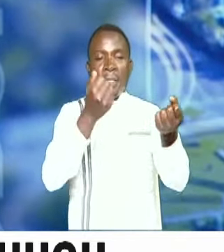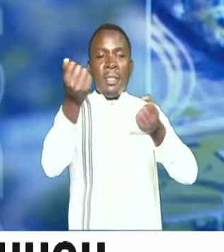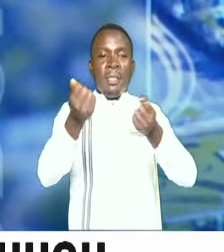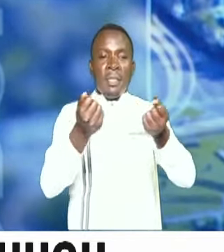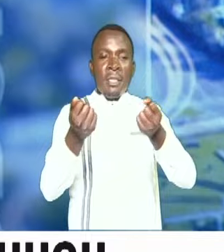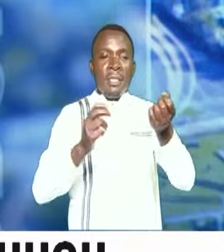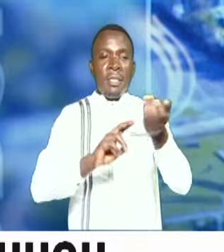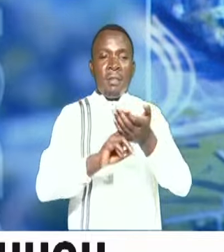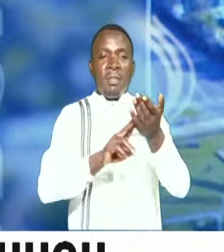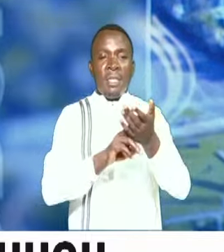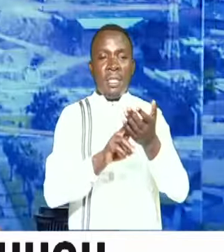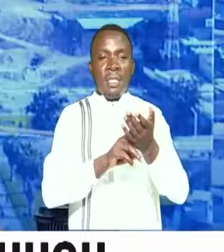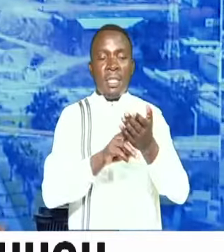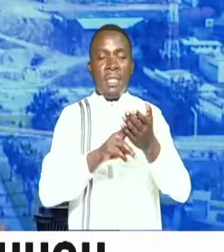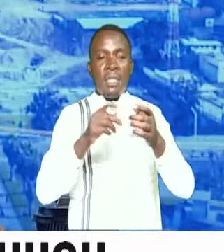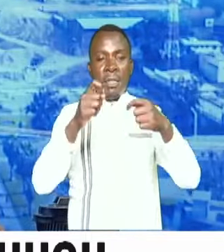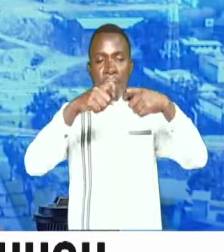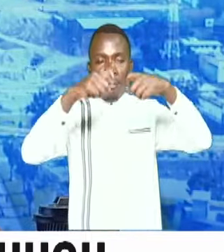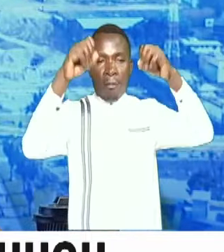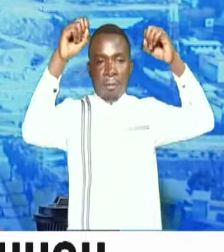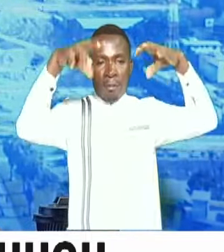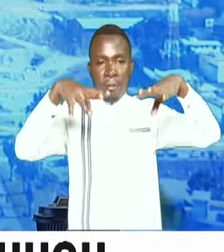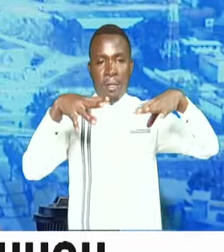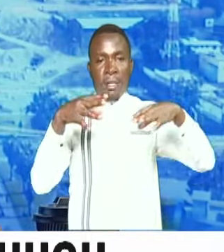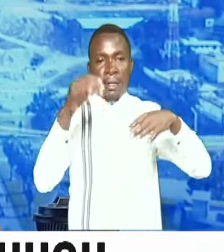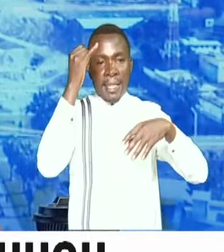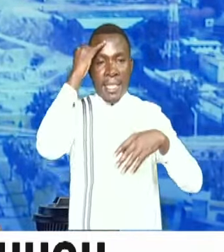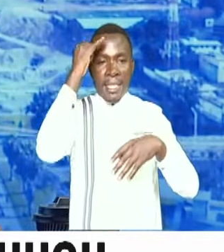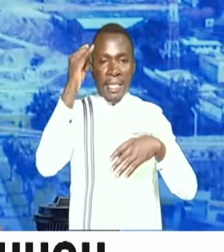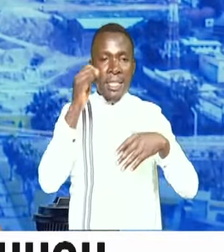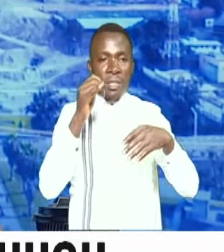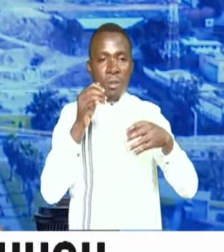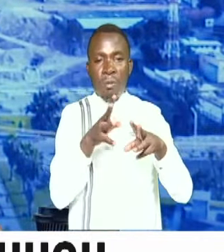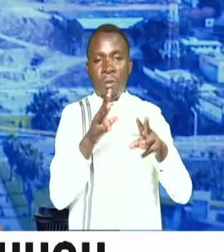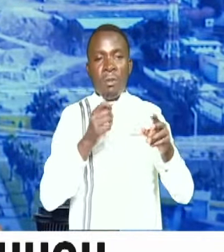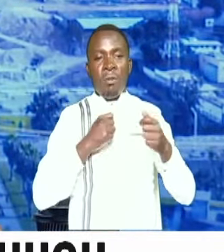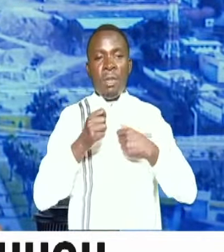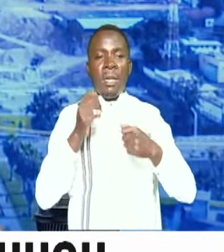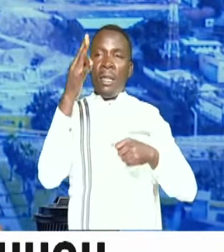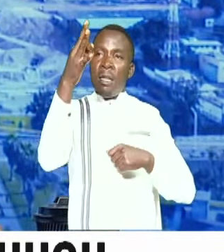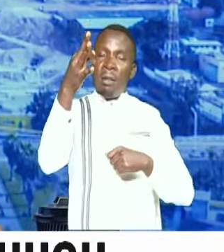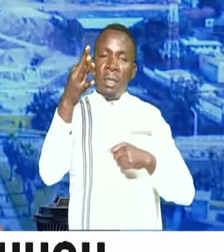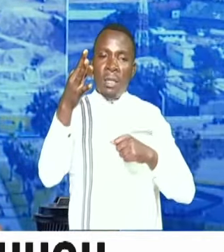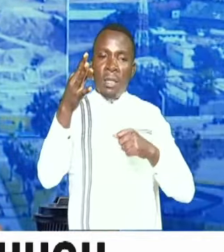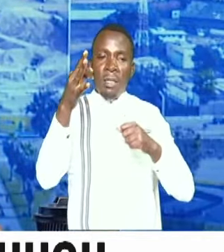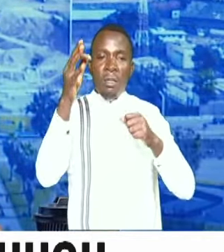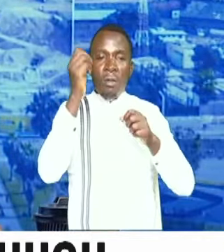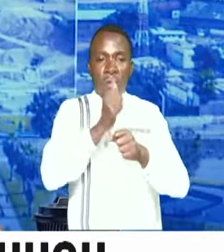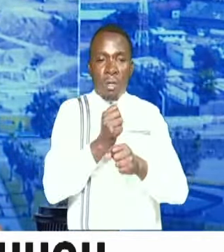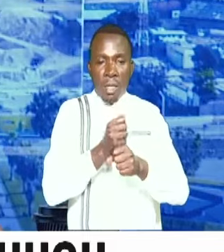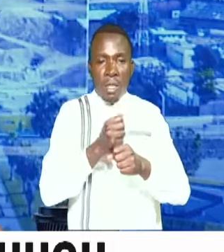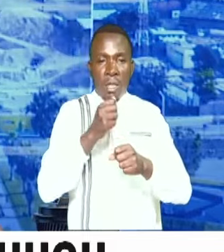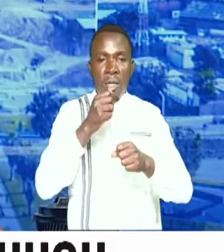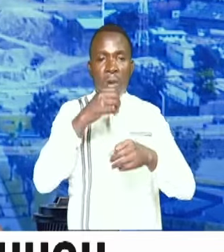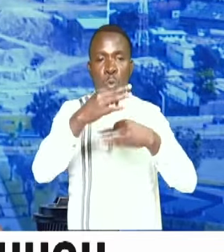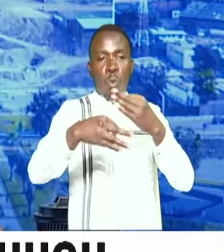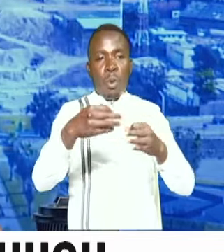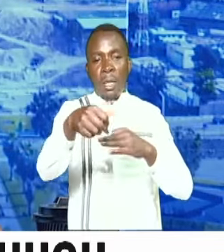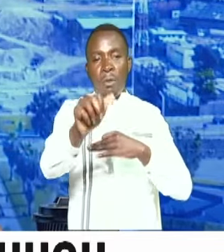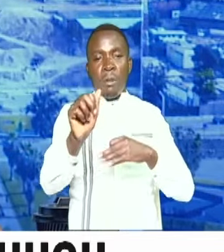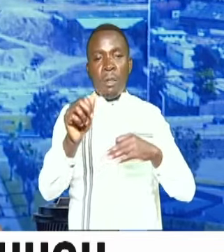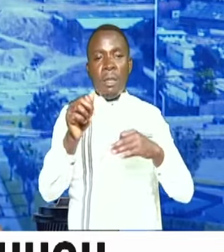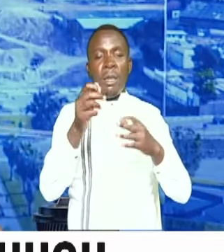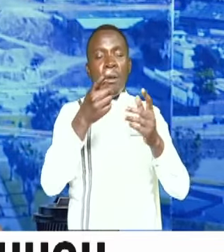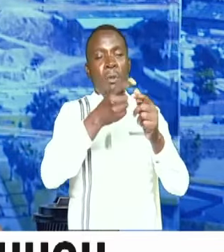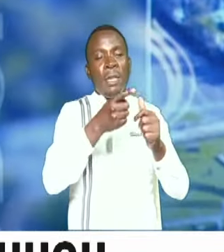zikoresha amashanyarazi ndetse kwa n'igitekerezo cy'uko Rwanda narwo rwazagera ho rugakora uruganda rwarwo cyane. Kuri icyo